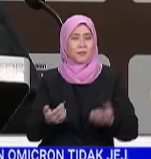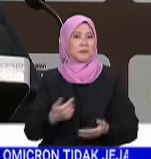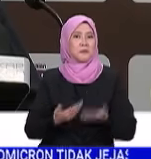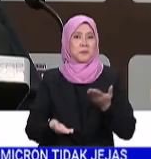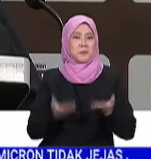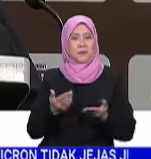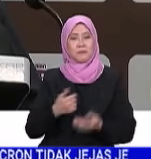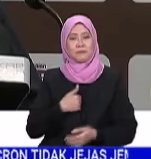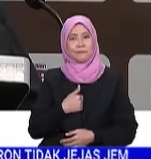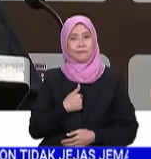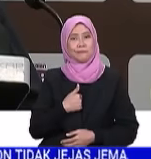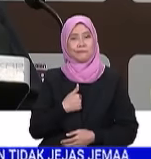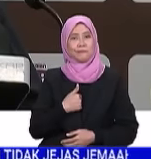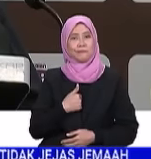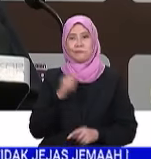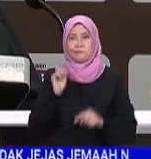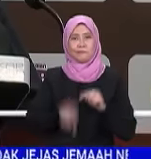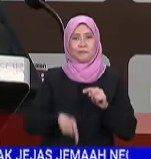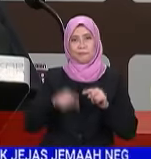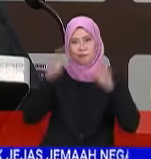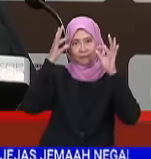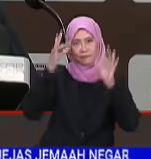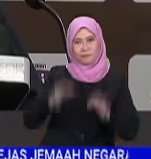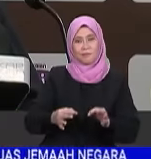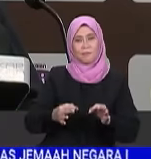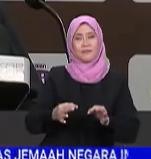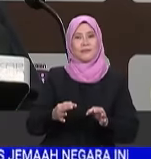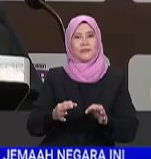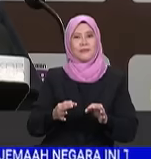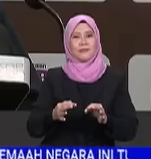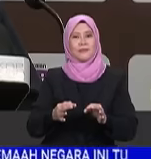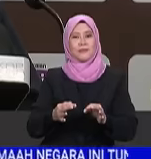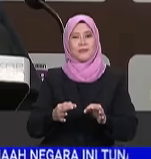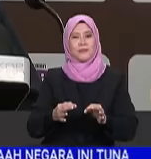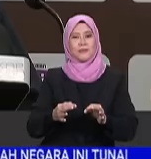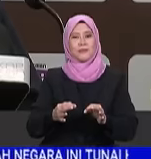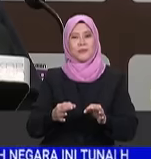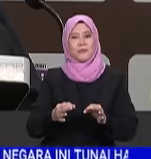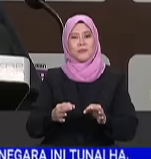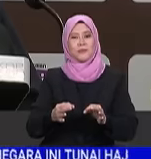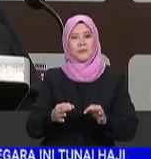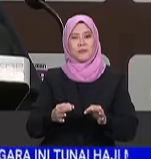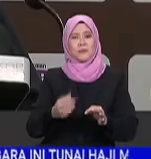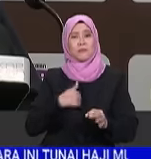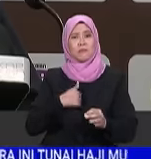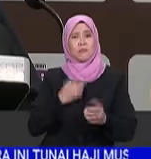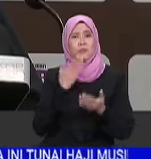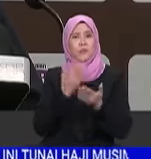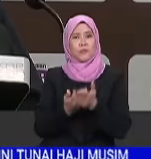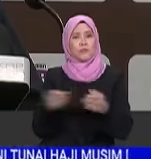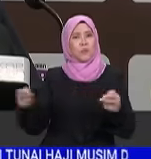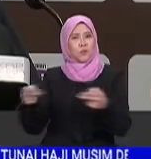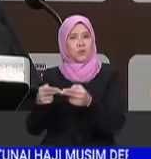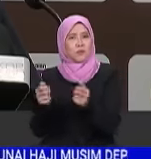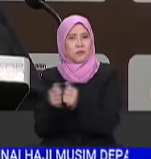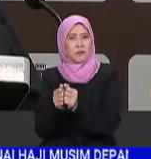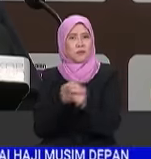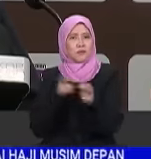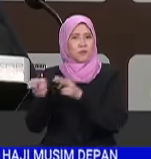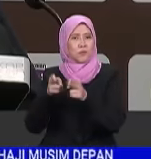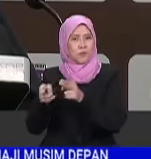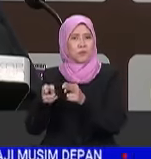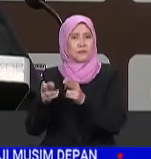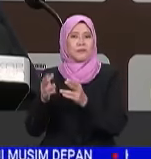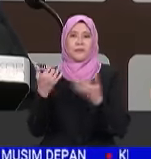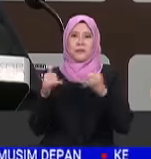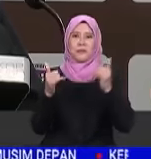one that that makes that decision Um I have a very good relationship with the management and